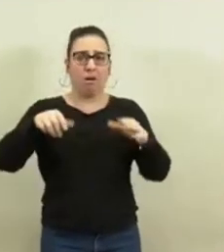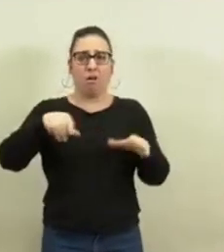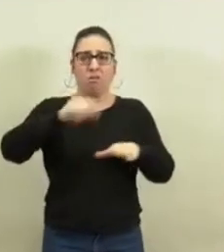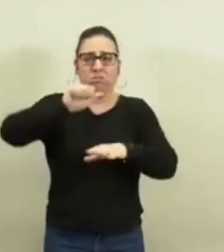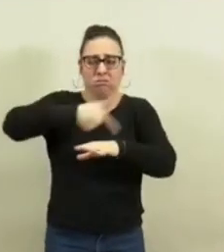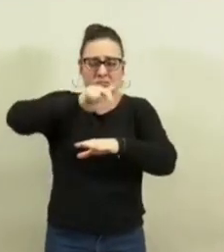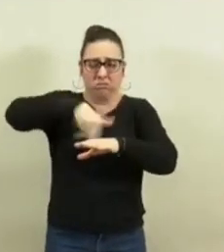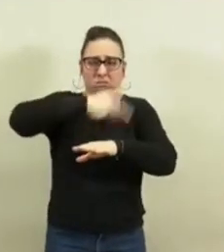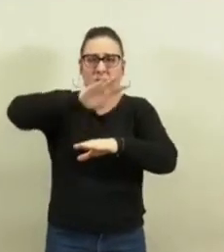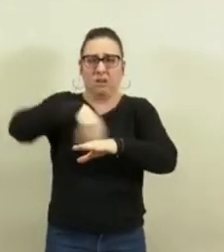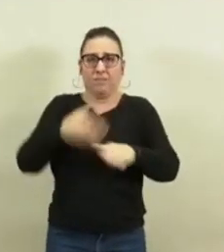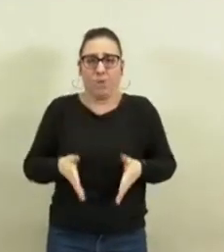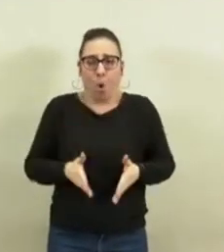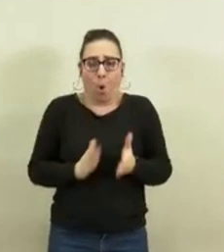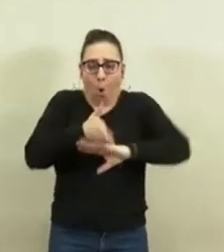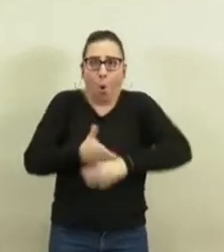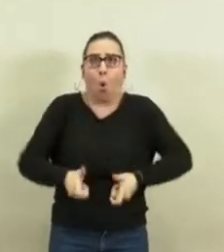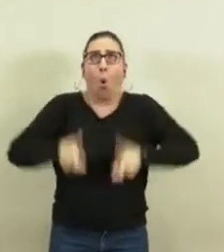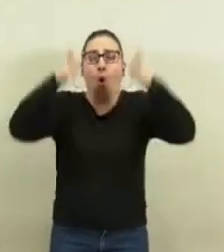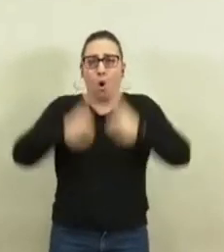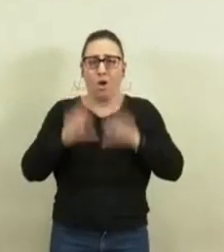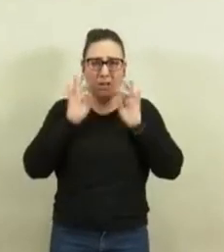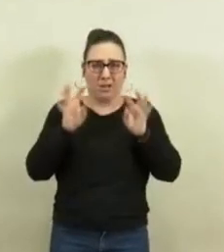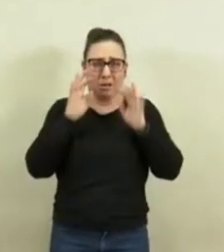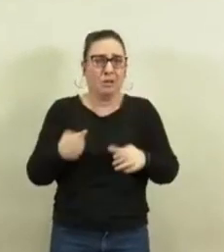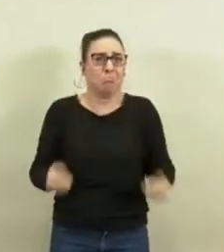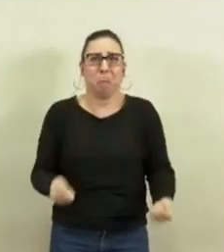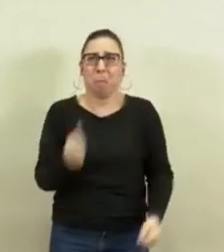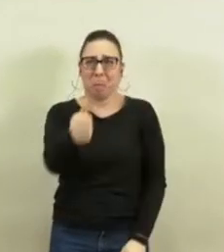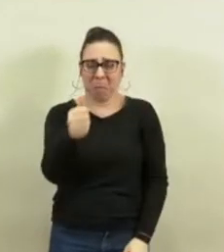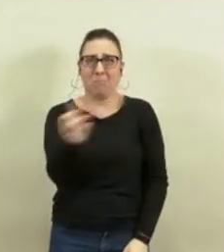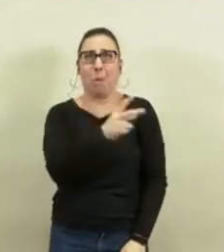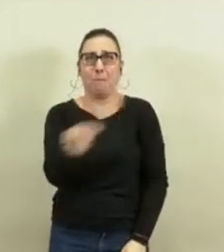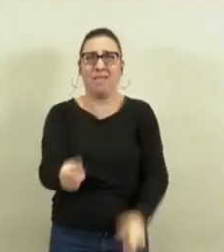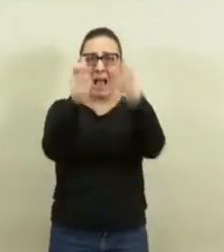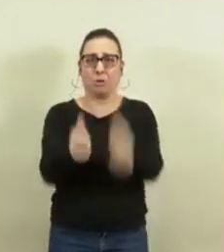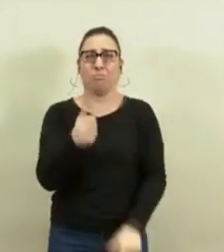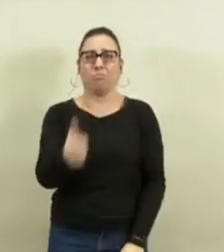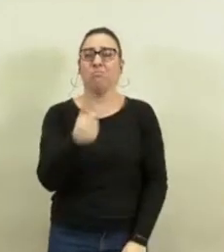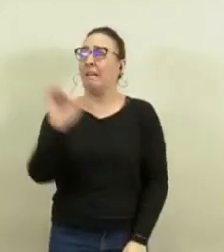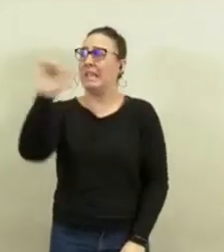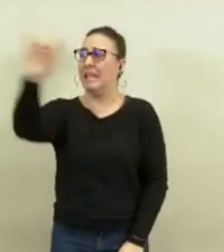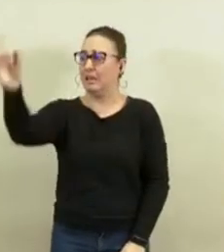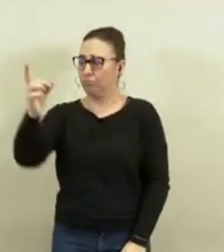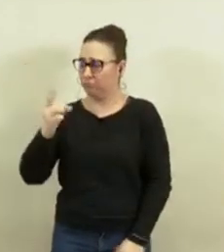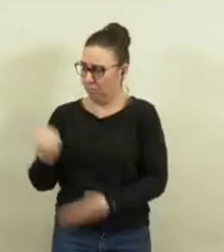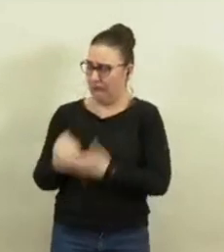heures coincée dans le hall de son immeuble, en pleurs, l'ascenseur en panne, avant que quelqu'un ne passe et ne